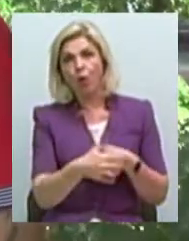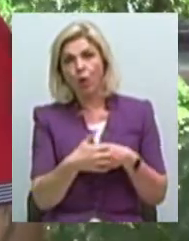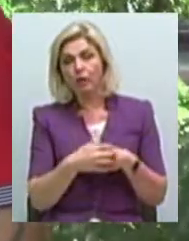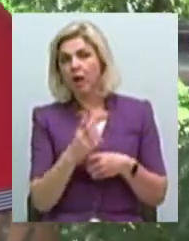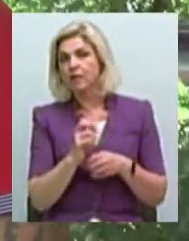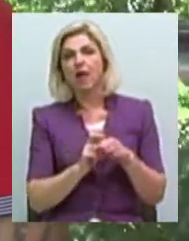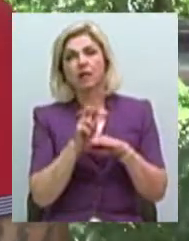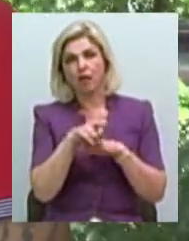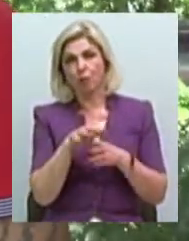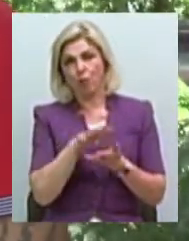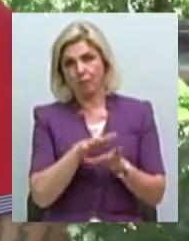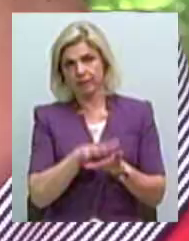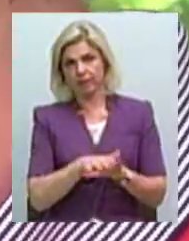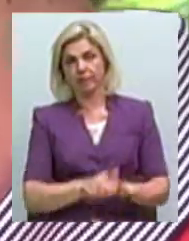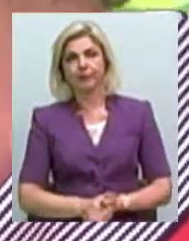по смітниках.